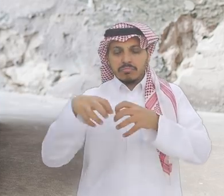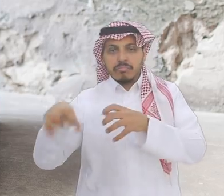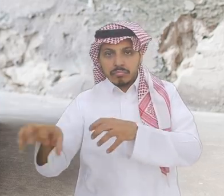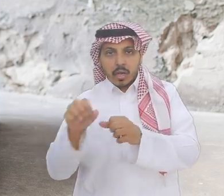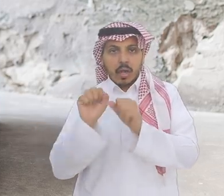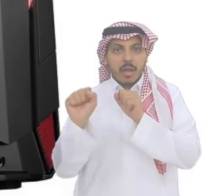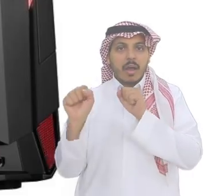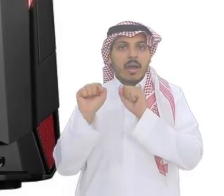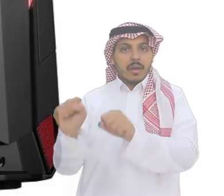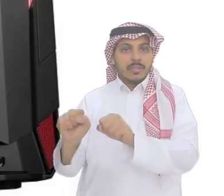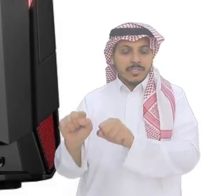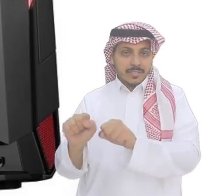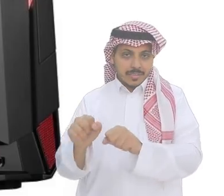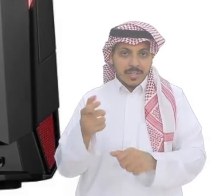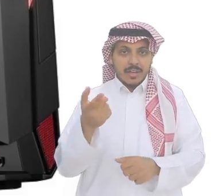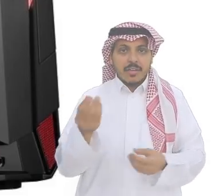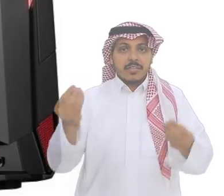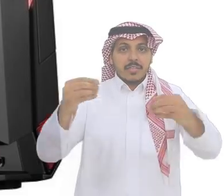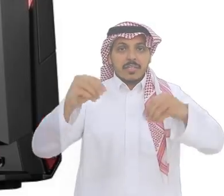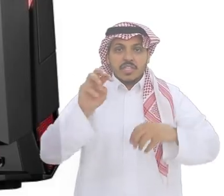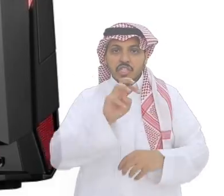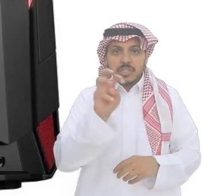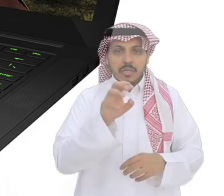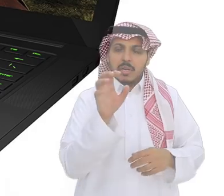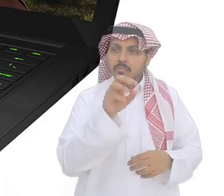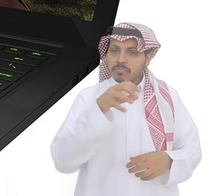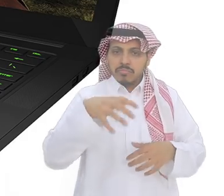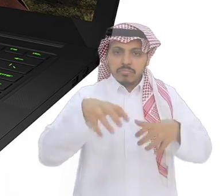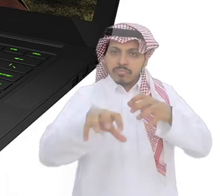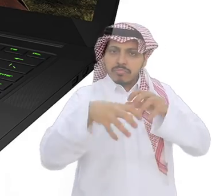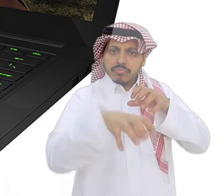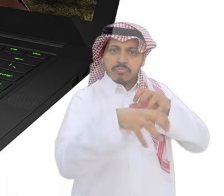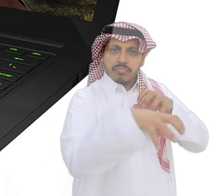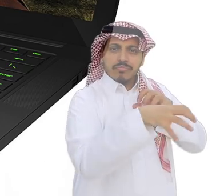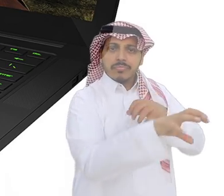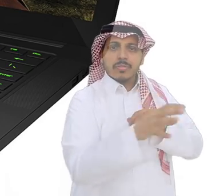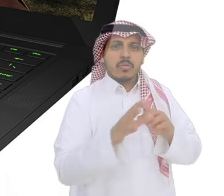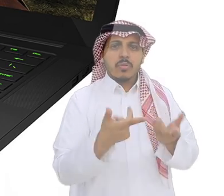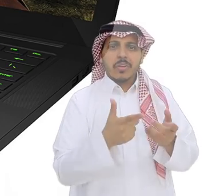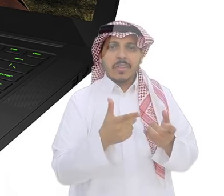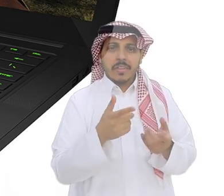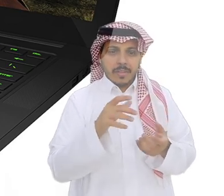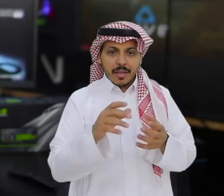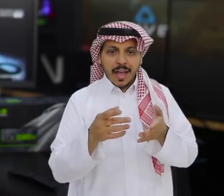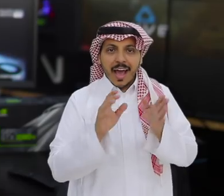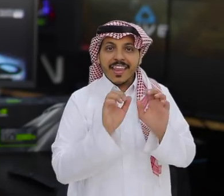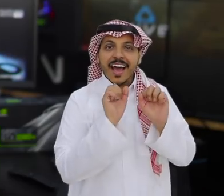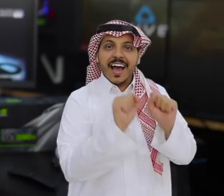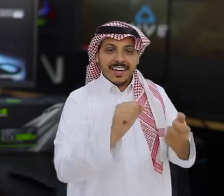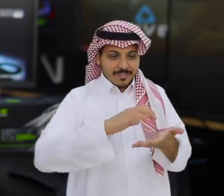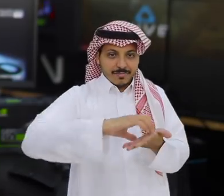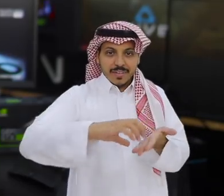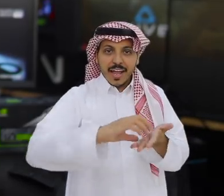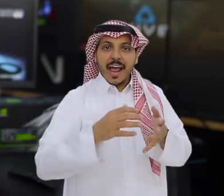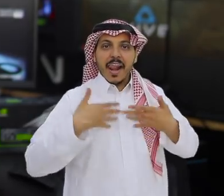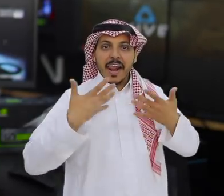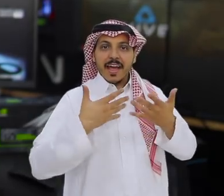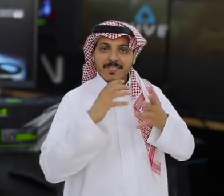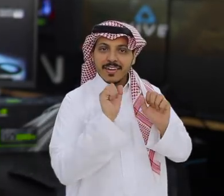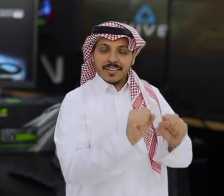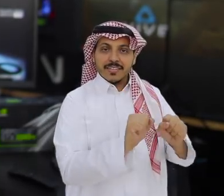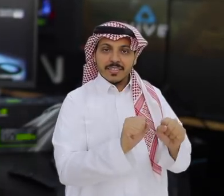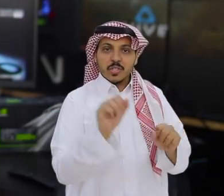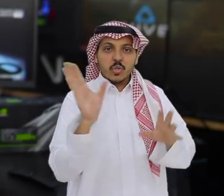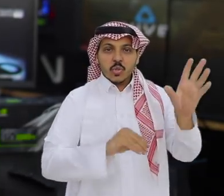MSI والدراجن حقهم، برضو أكثر من شركة زي ريزر وما ريزر شغلتهم يطلعوا PCات مخصصة